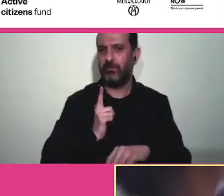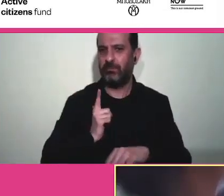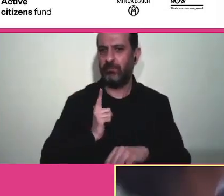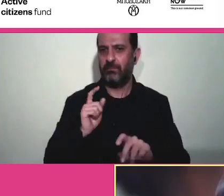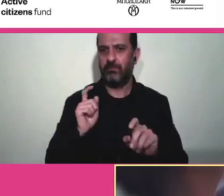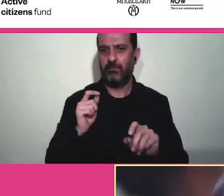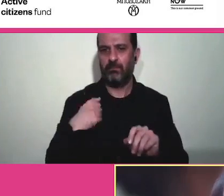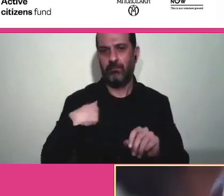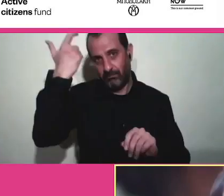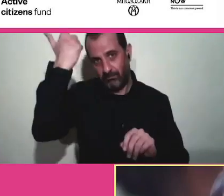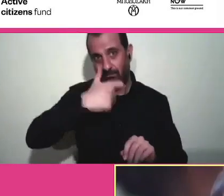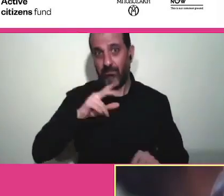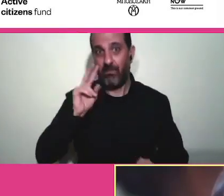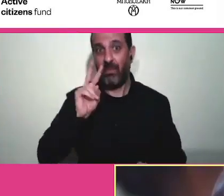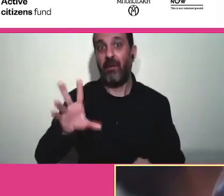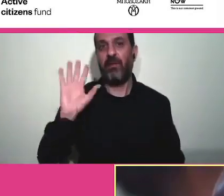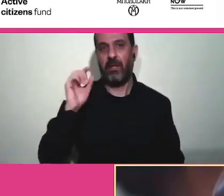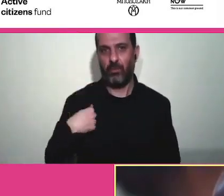τη βλέπω εγώ.